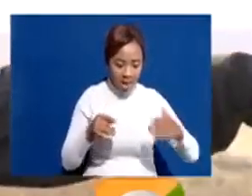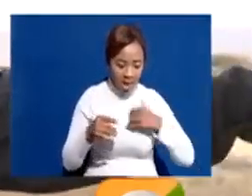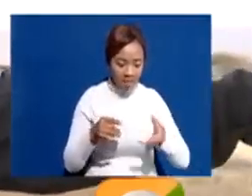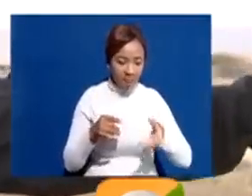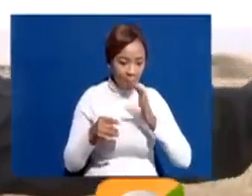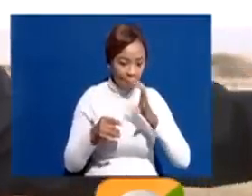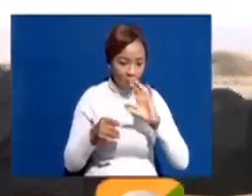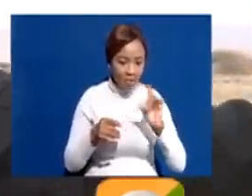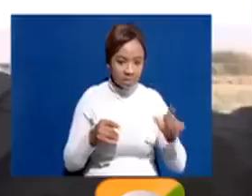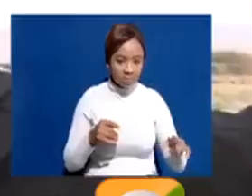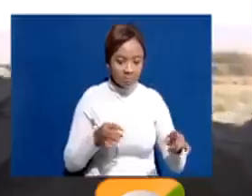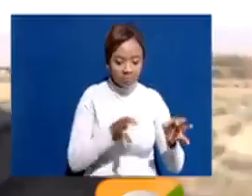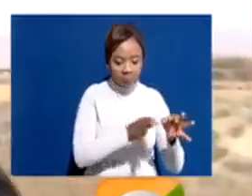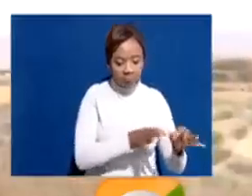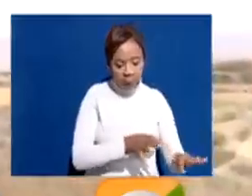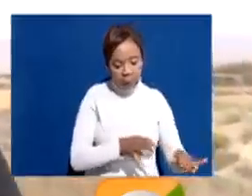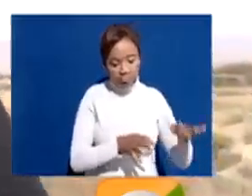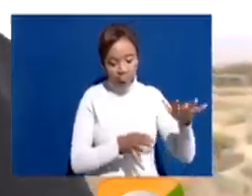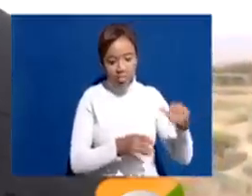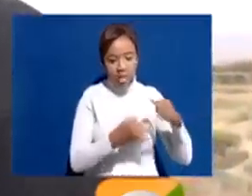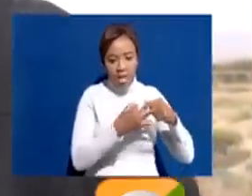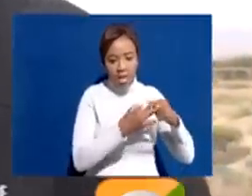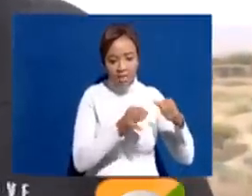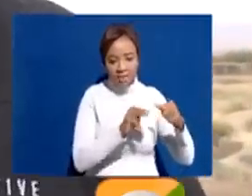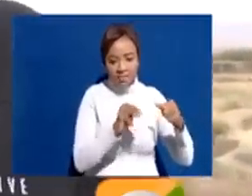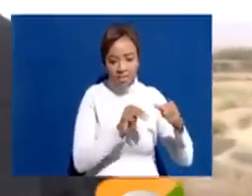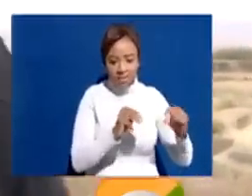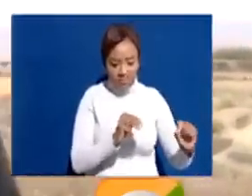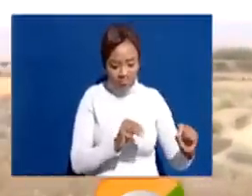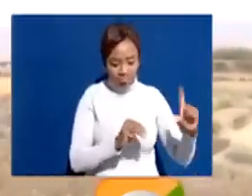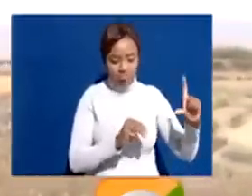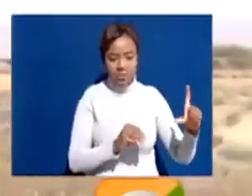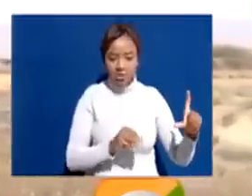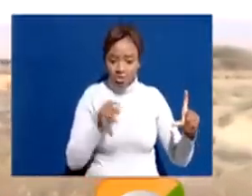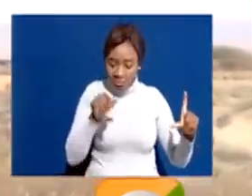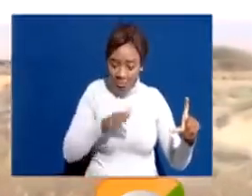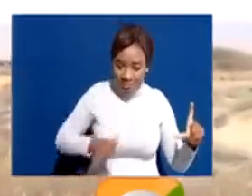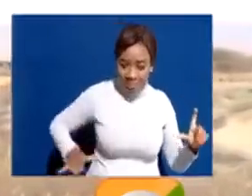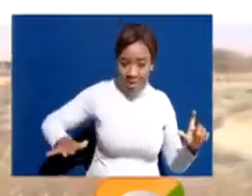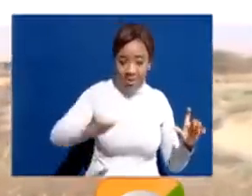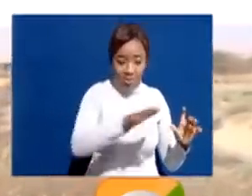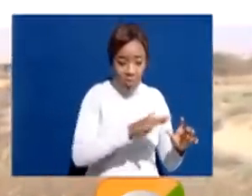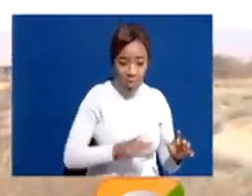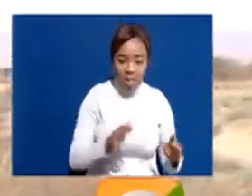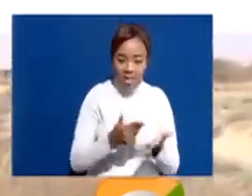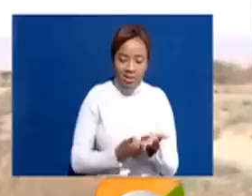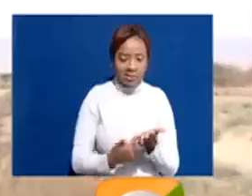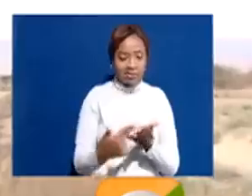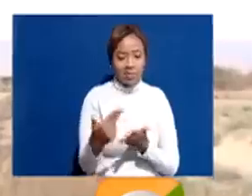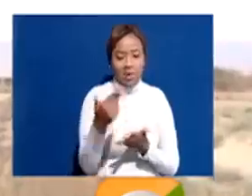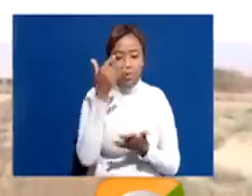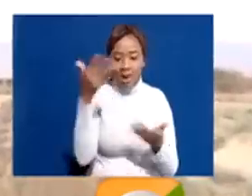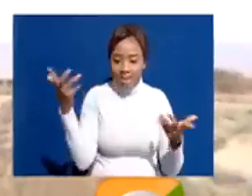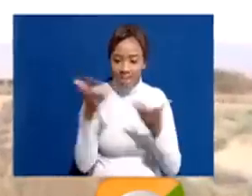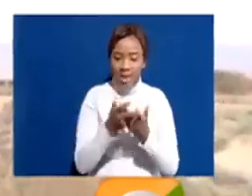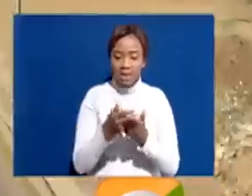like eight meters high, and it's a holy place for either Christianity and